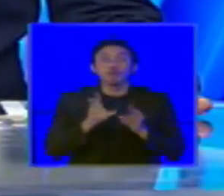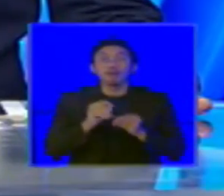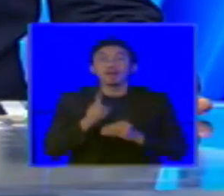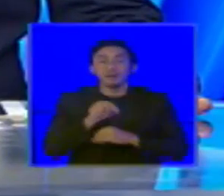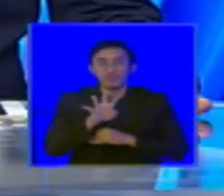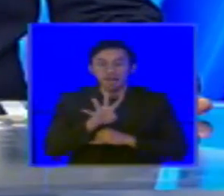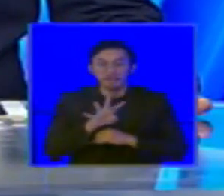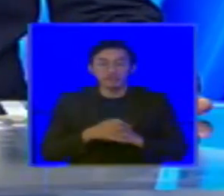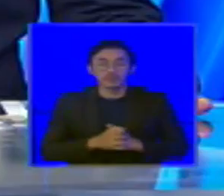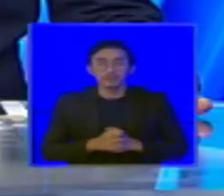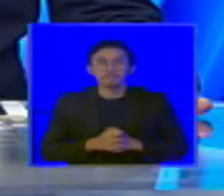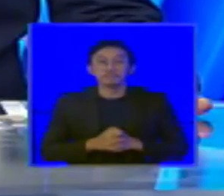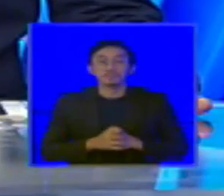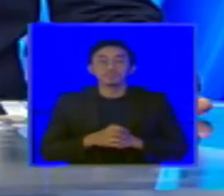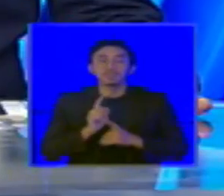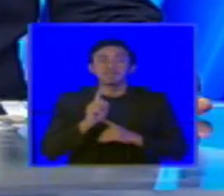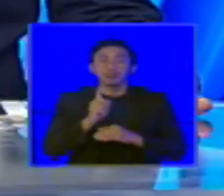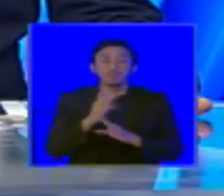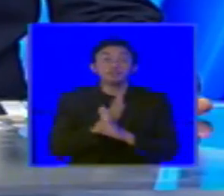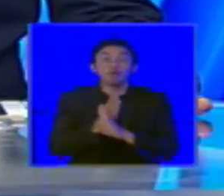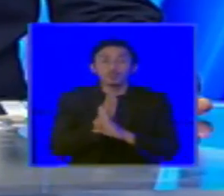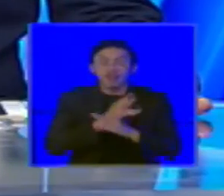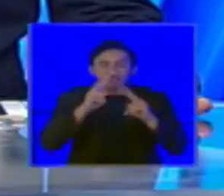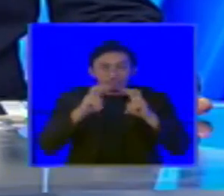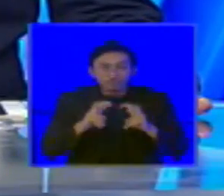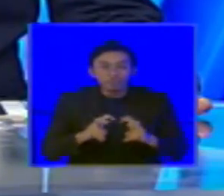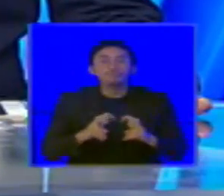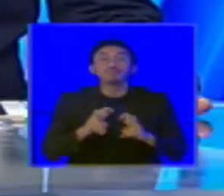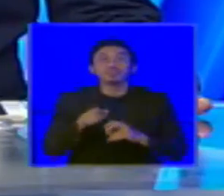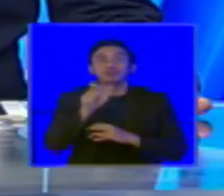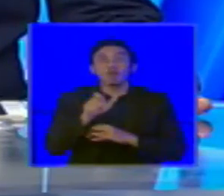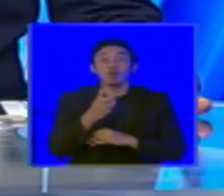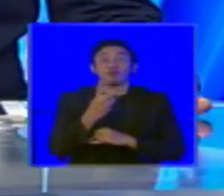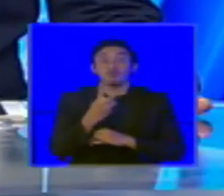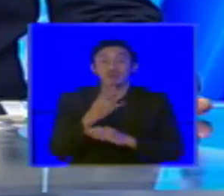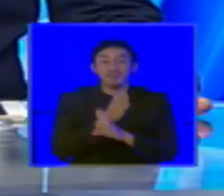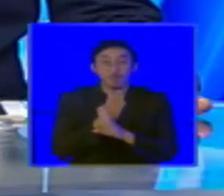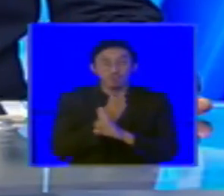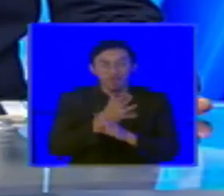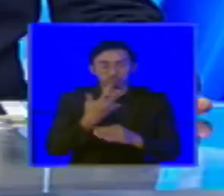Penemuan kasus setelah dilakukan penelusuran terhadap 2 pasien yang sebelumnya sudah positif corona.